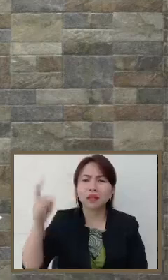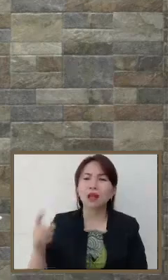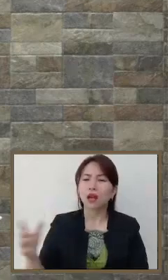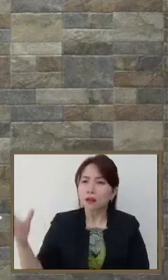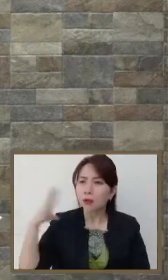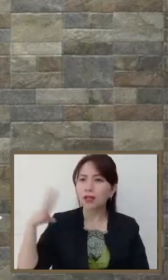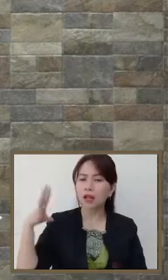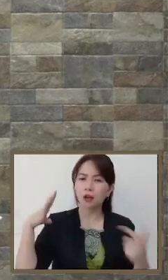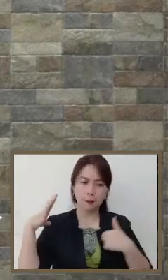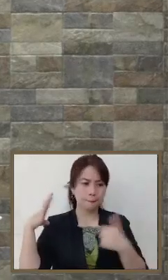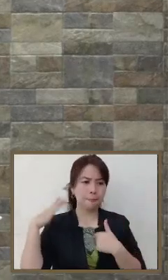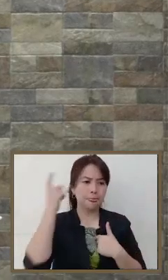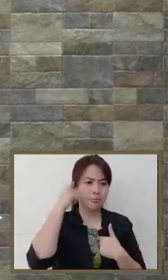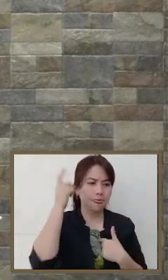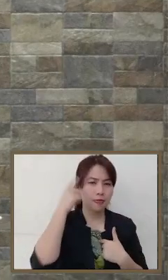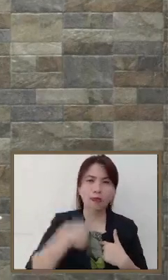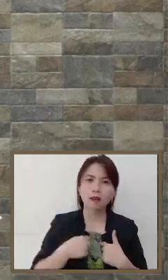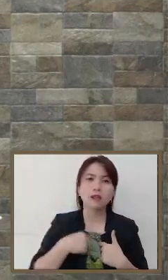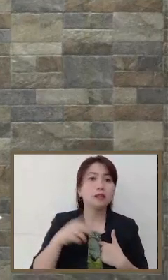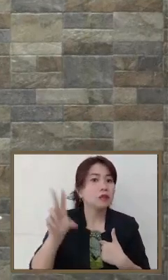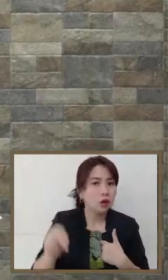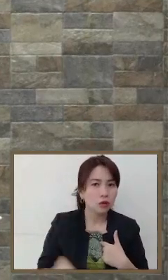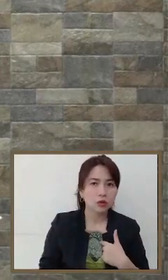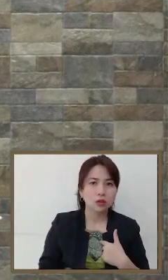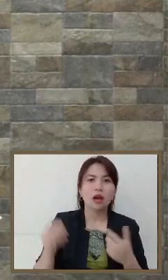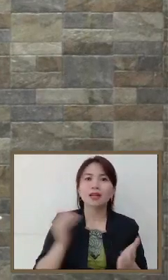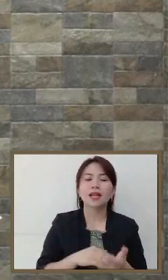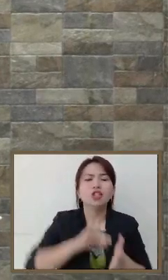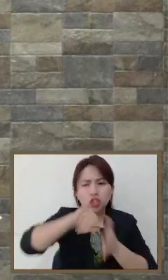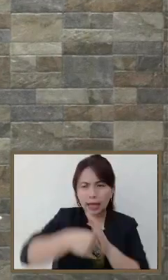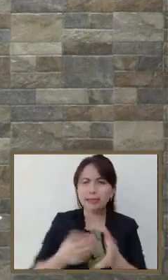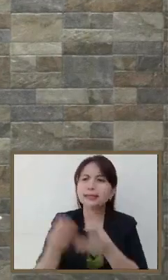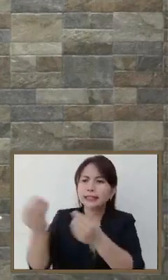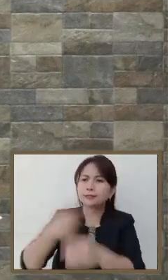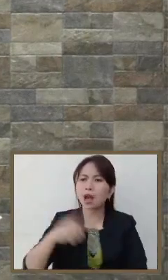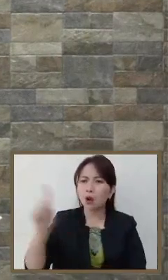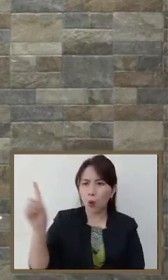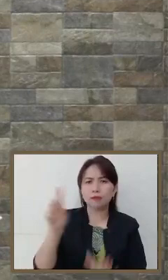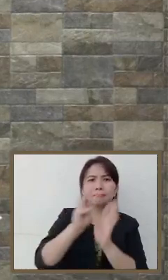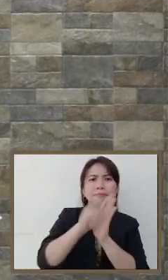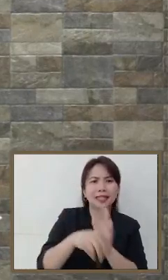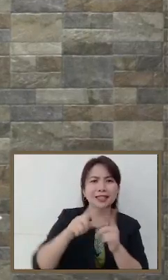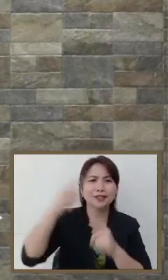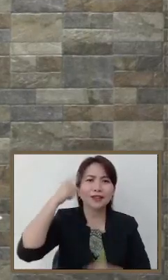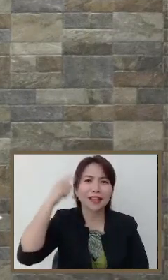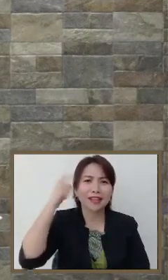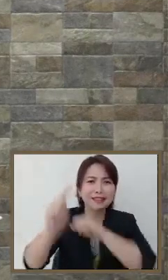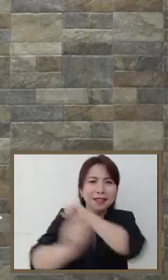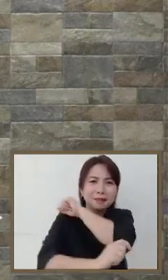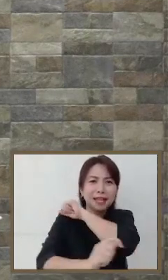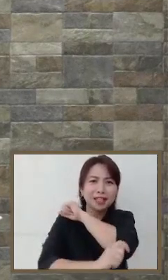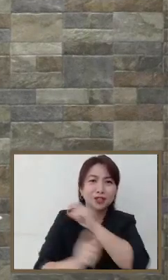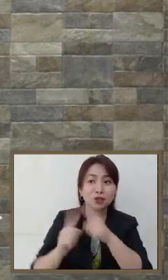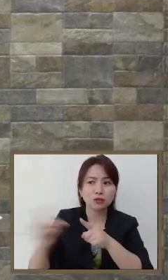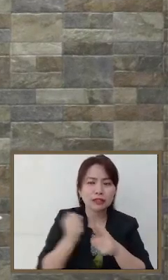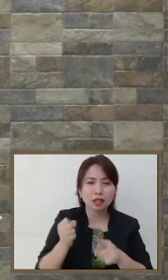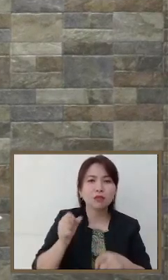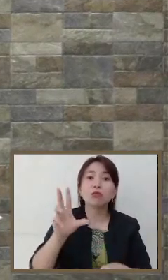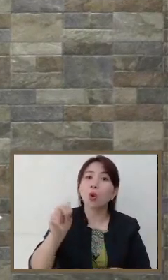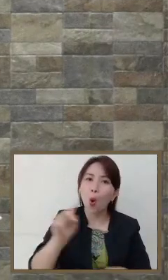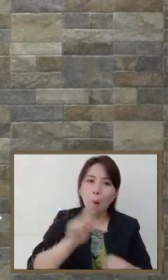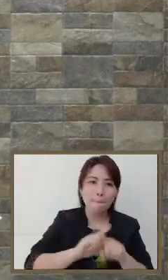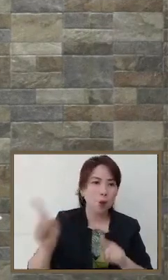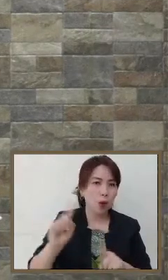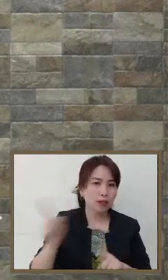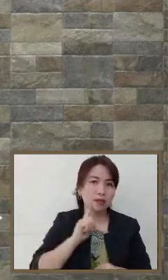pag-iisipan ko pa Teka lang just give me at least 1 minute Wala na ang sabi ng Bibliya